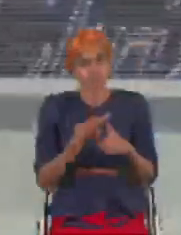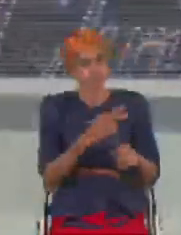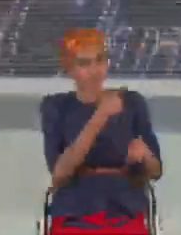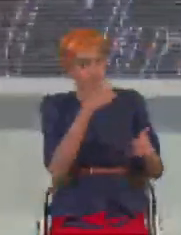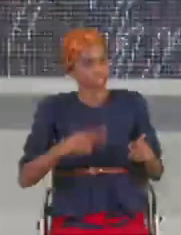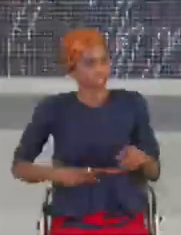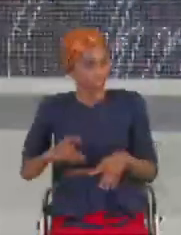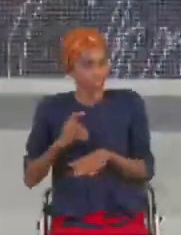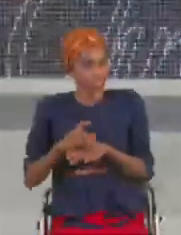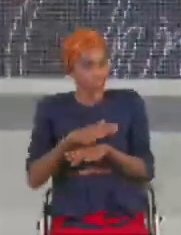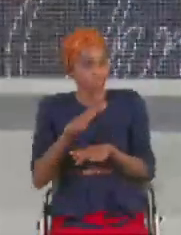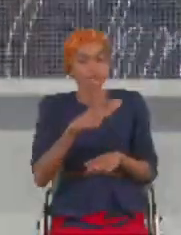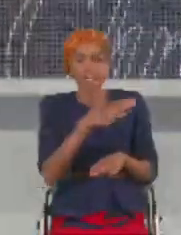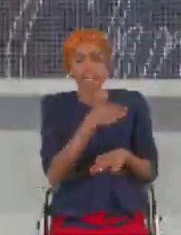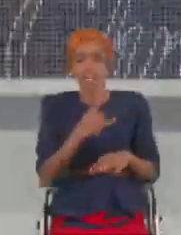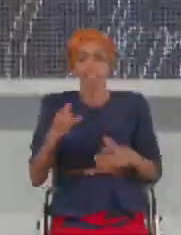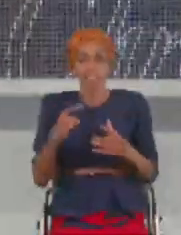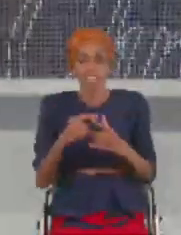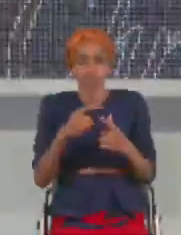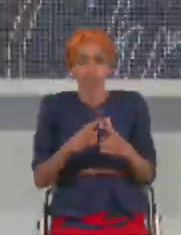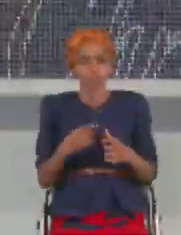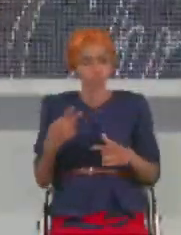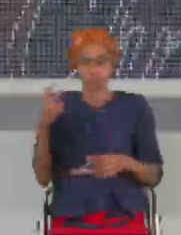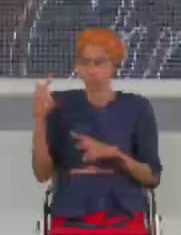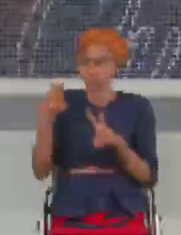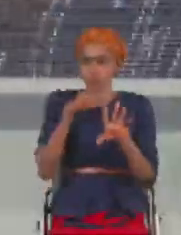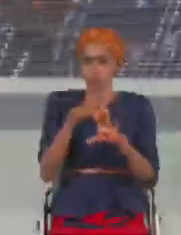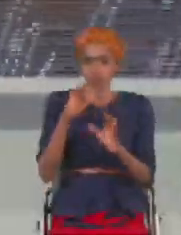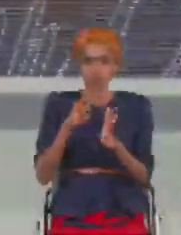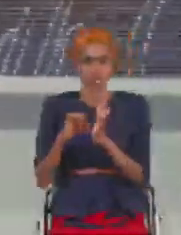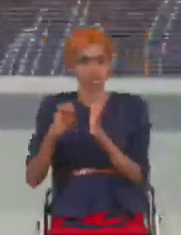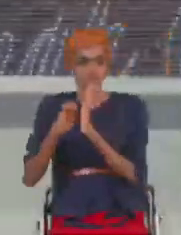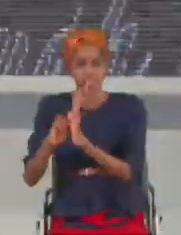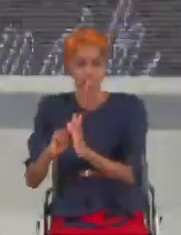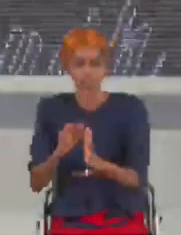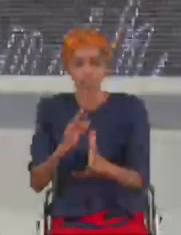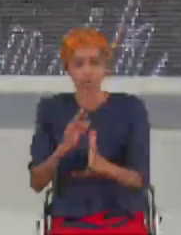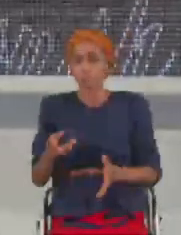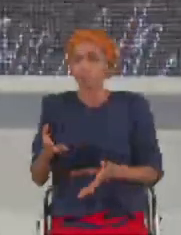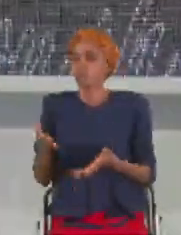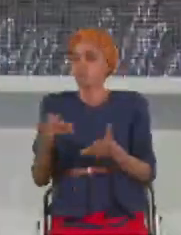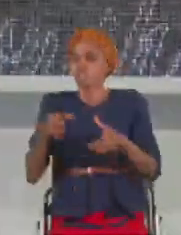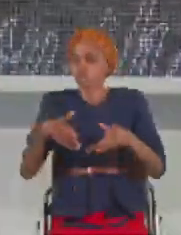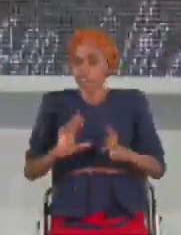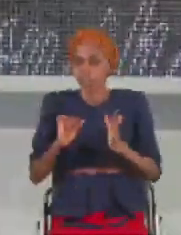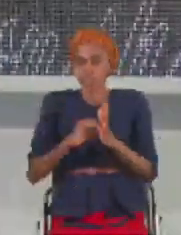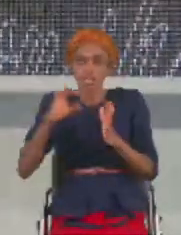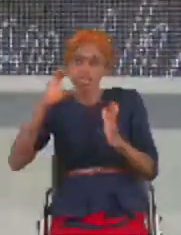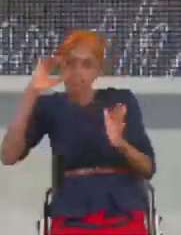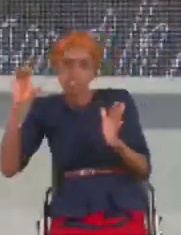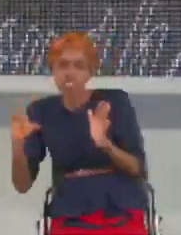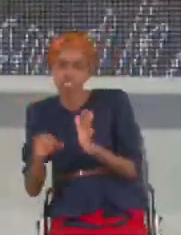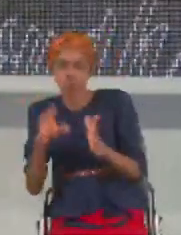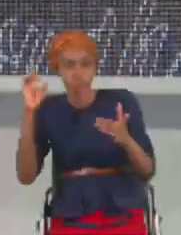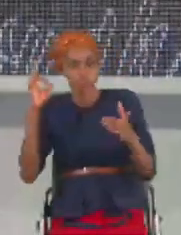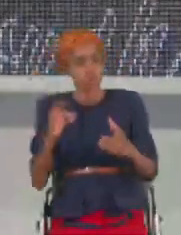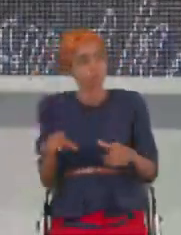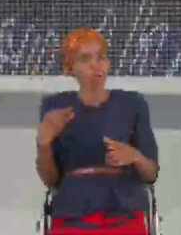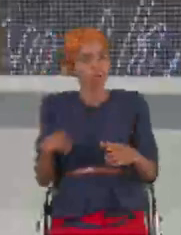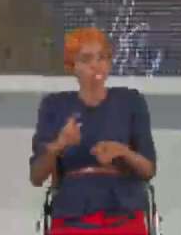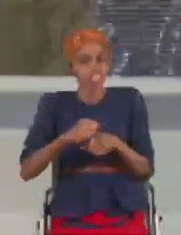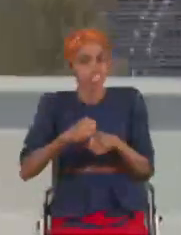royaume ensuite nous devrons donc considérer ce portrait ne veux pas me permettre aux portraits